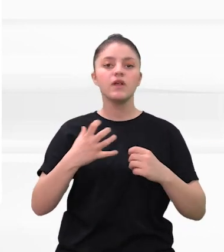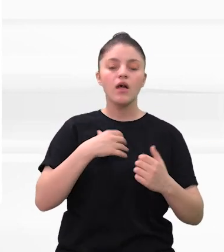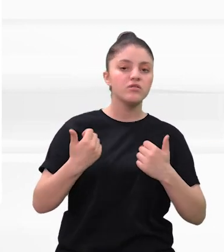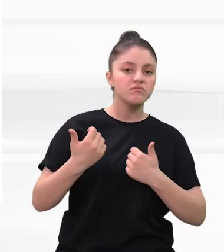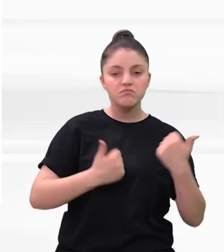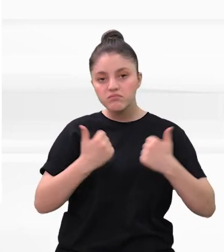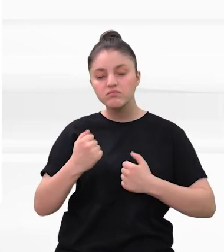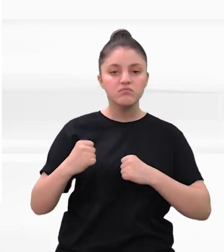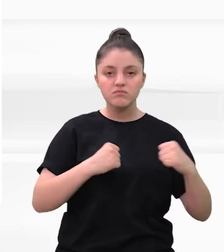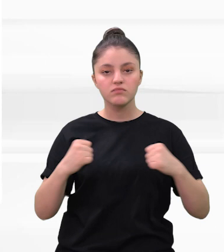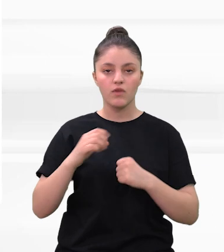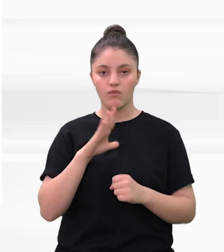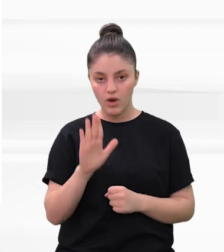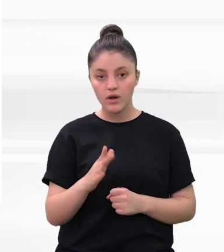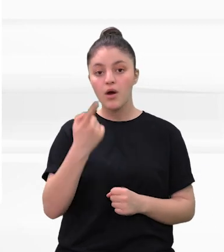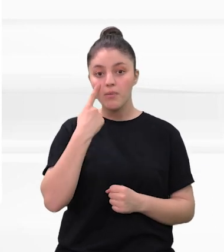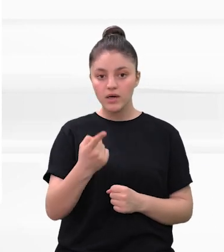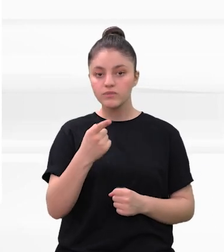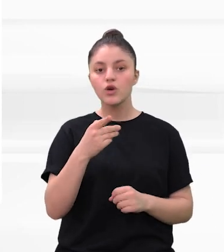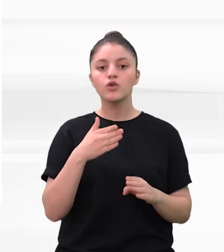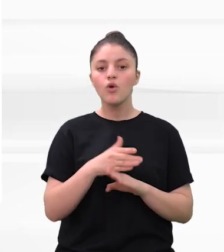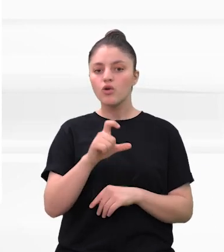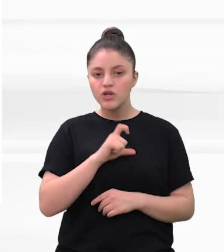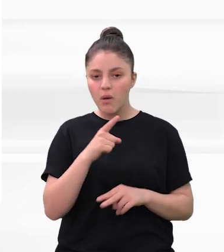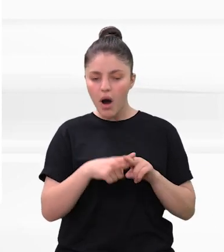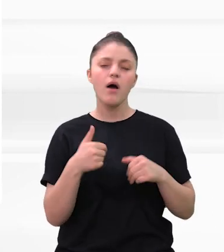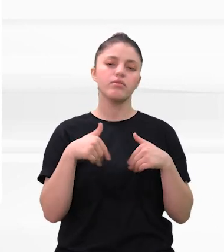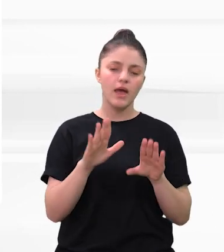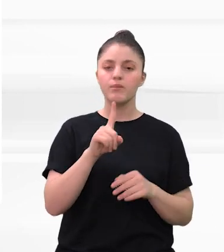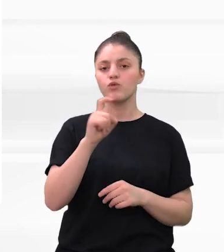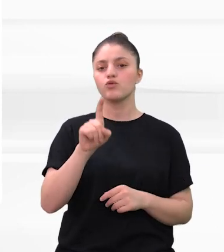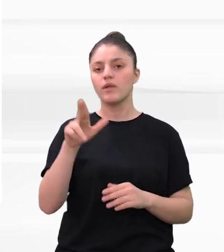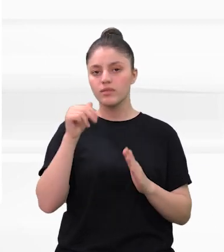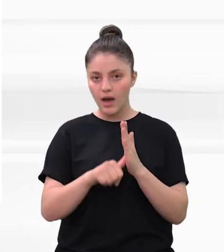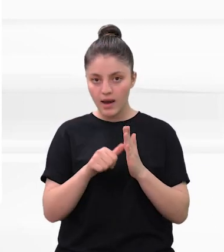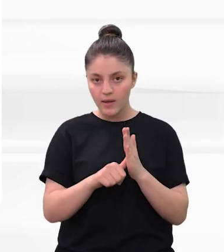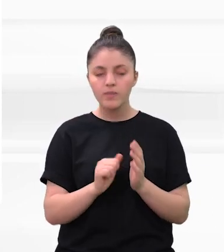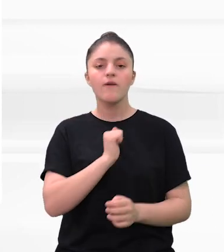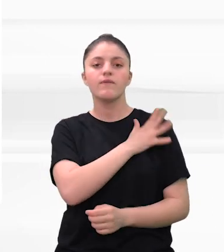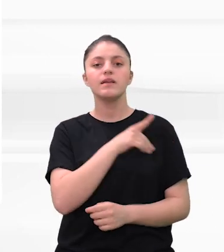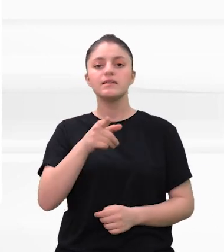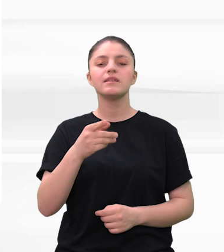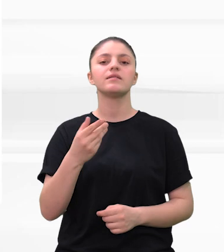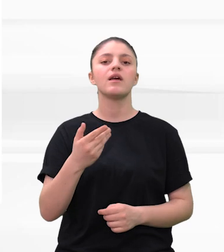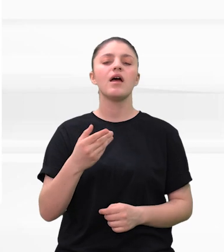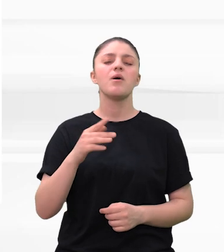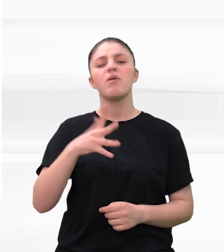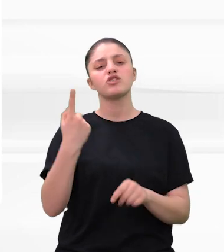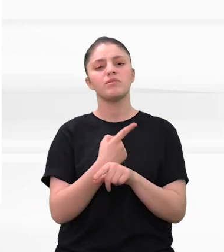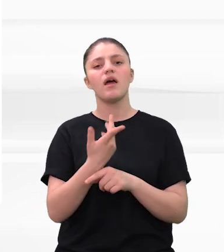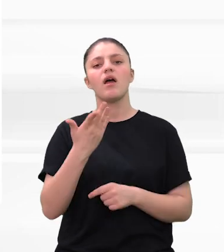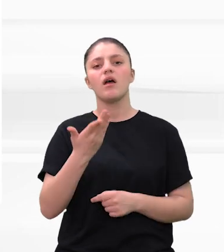olay baktığımızda Balfour Deklarasyonu cevabınız değildir ki 1917 yılında Filistin'de bir ödeyecek kuruması için